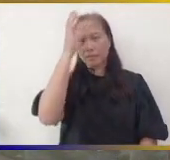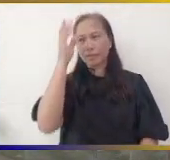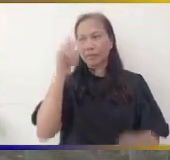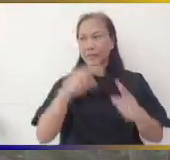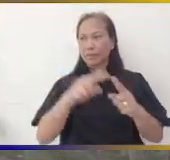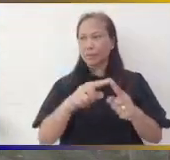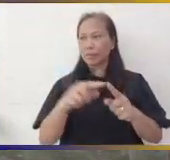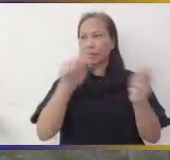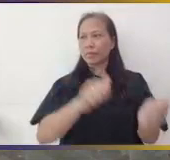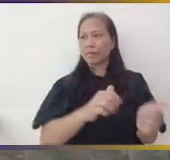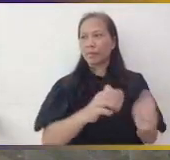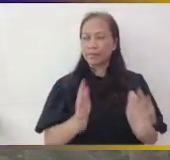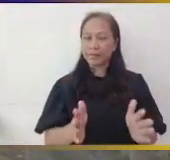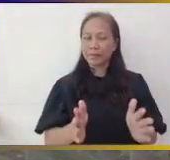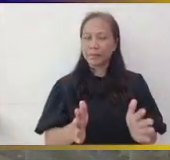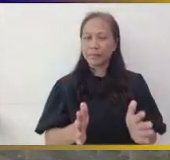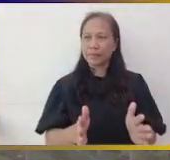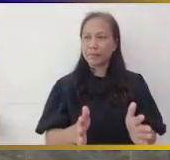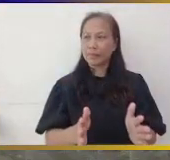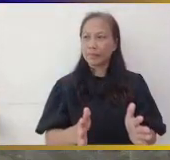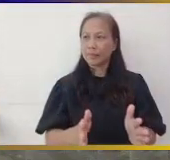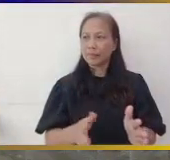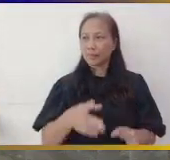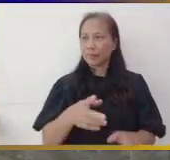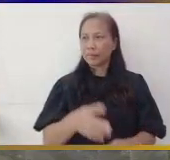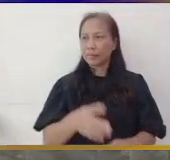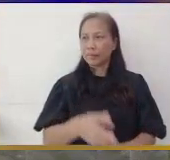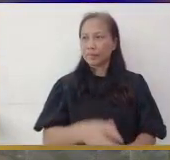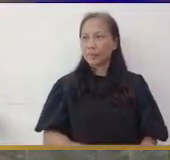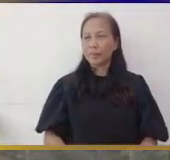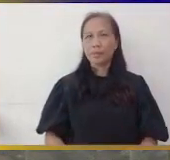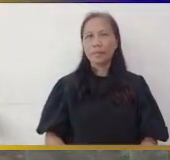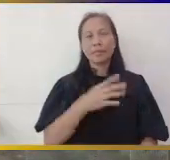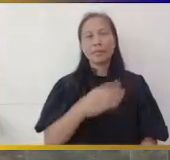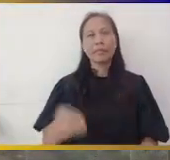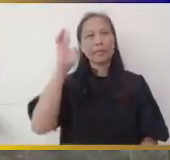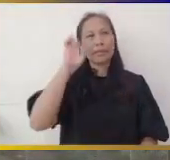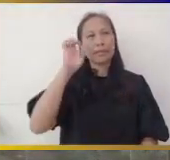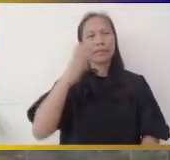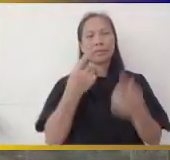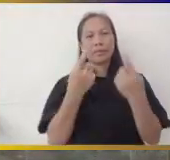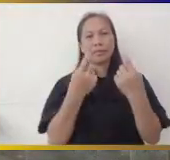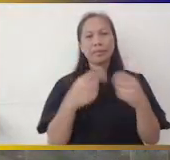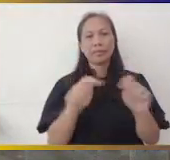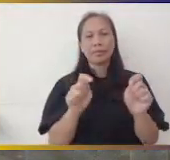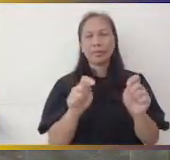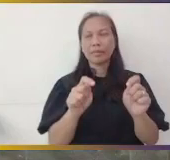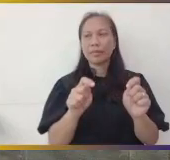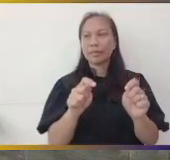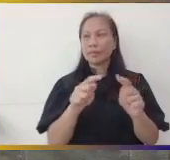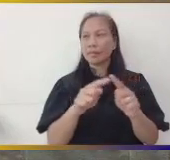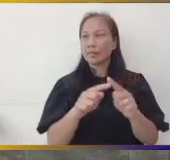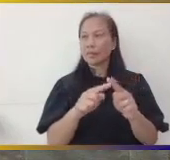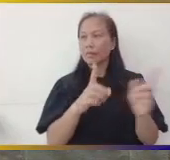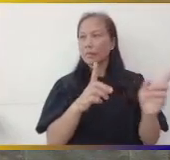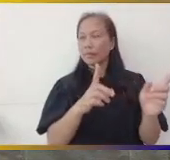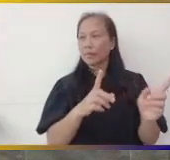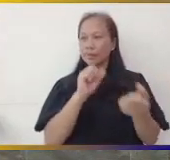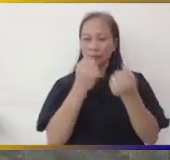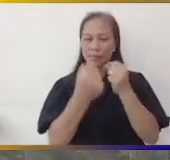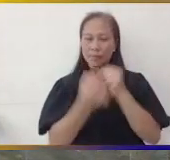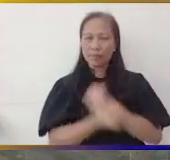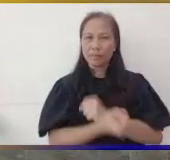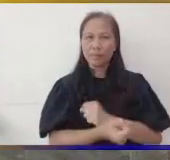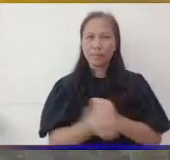like I said dahil ng galing po siya doon ay Sinusubukan nila na mabago yong maling sistema Kaya nga po sila